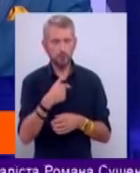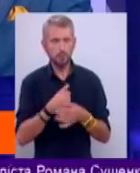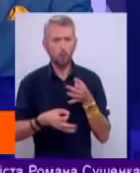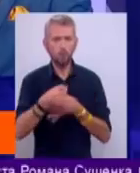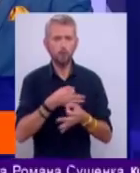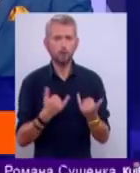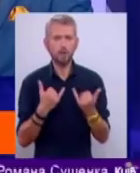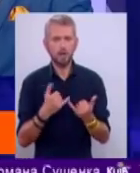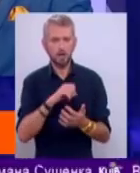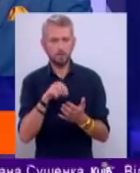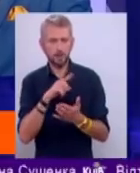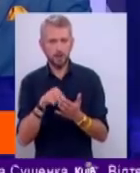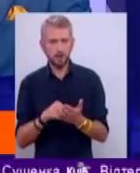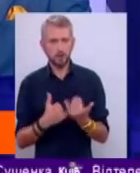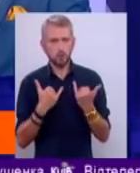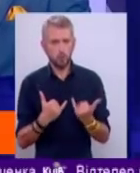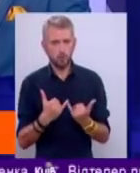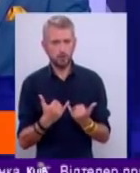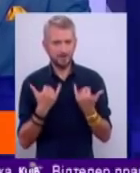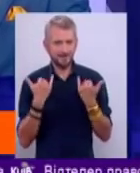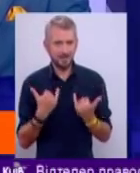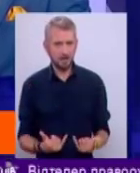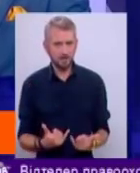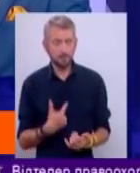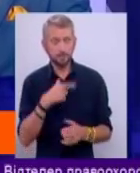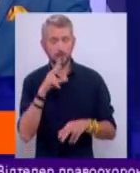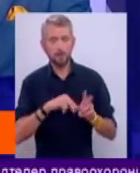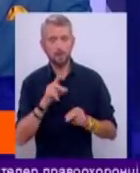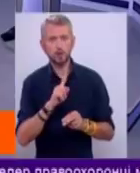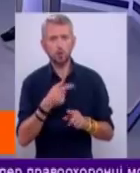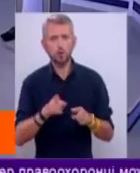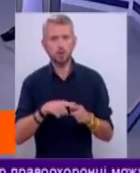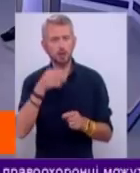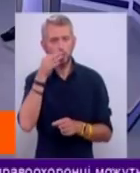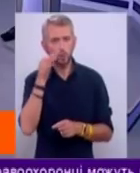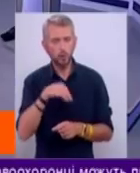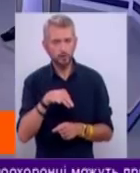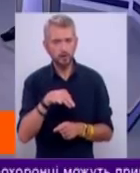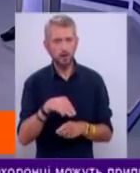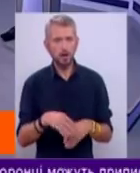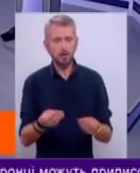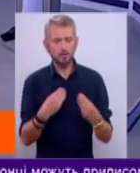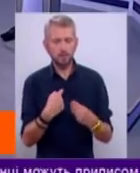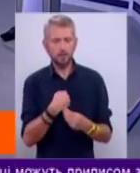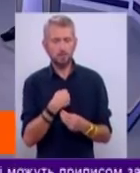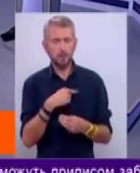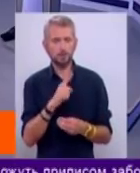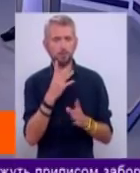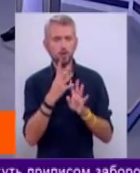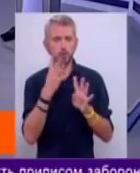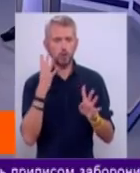обговорюємо нагальні питання сьогодні і зараз. Я вважаю, що цей досвід дав для мене в першу